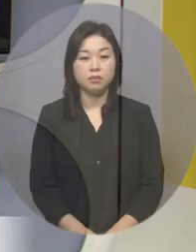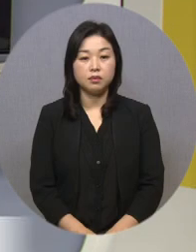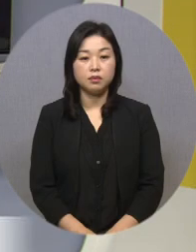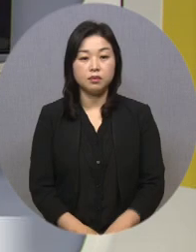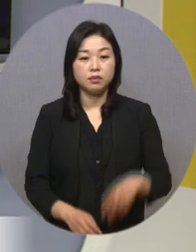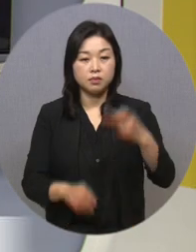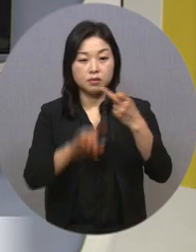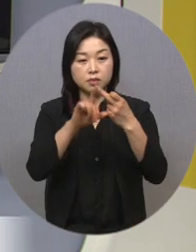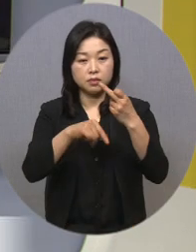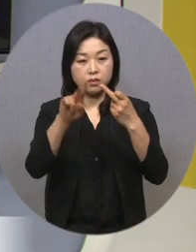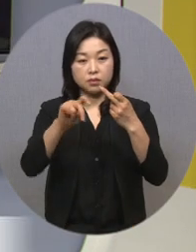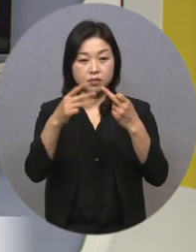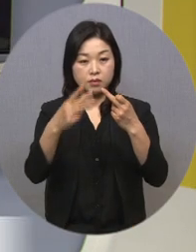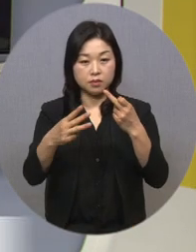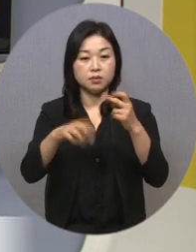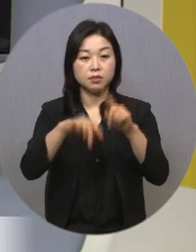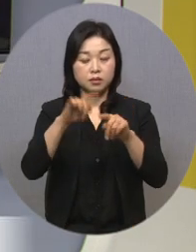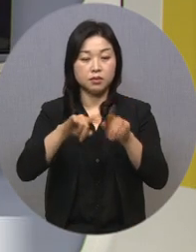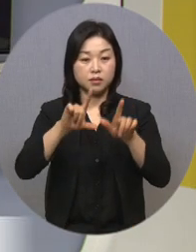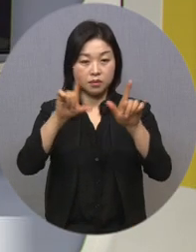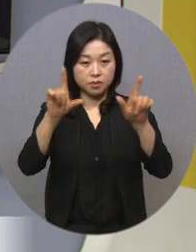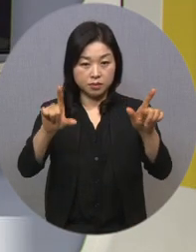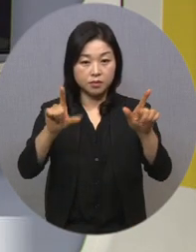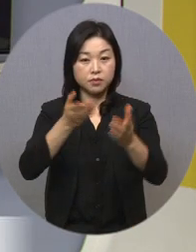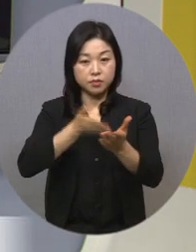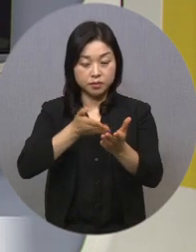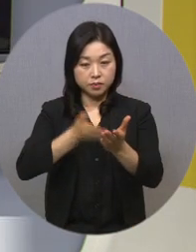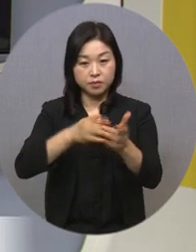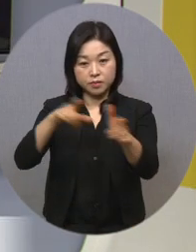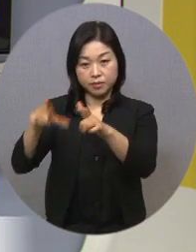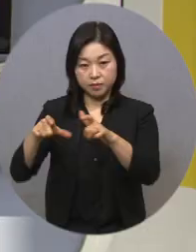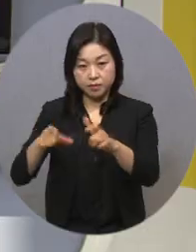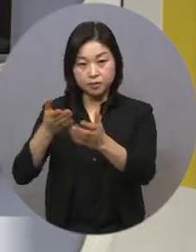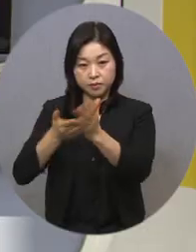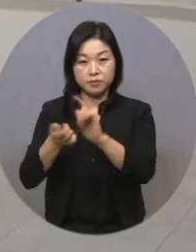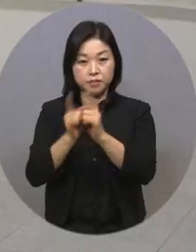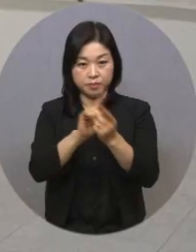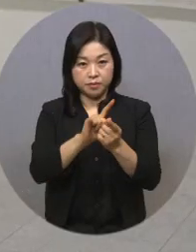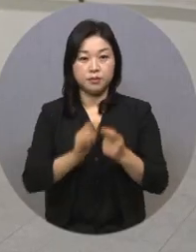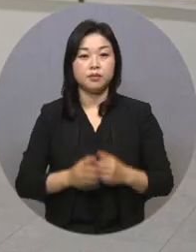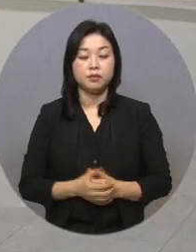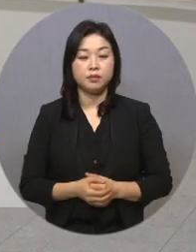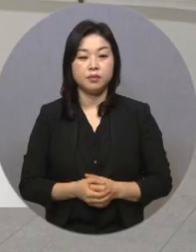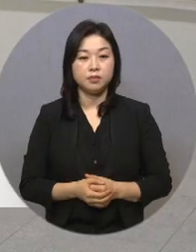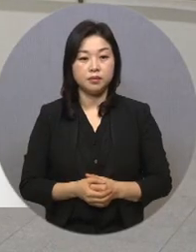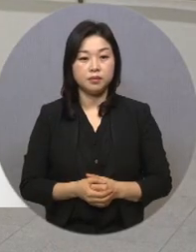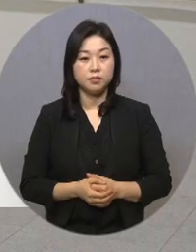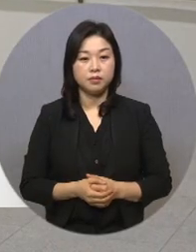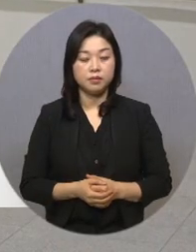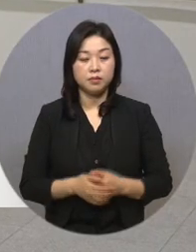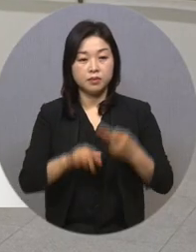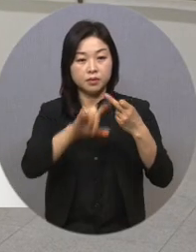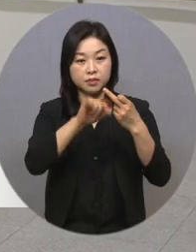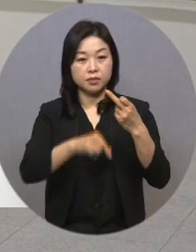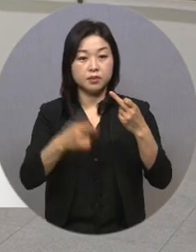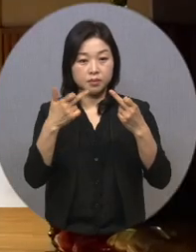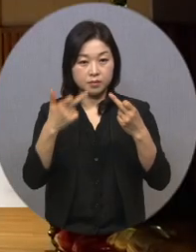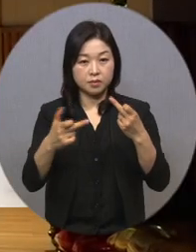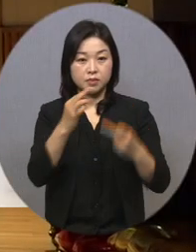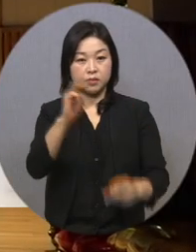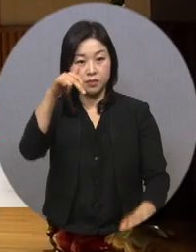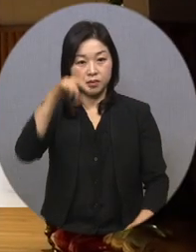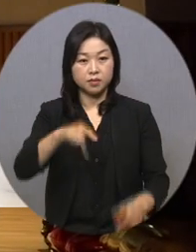12월 23일 목요일 만만한 뉴스는 지역 네트워크 소식으로 함께합니다. 지난 17일 양주시